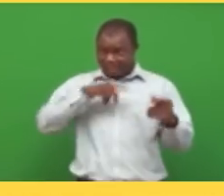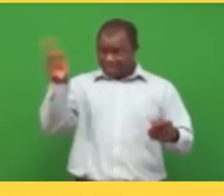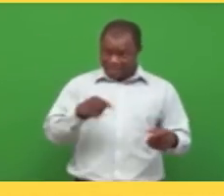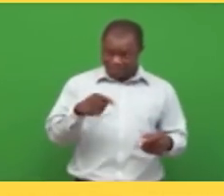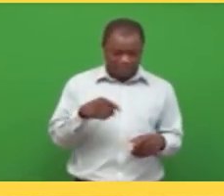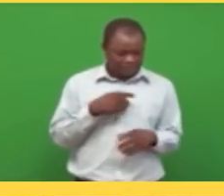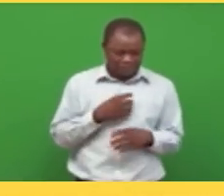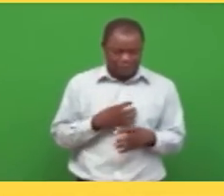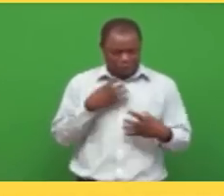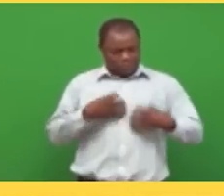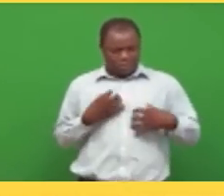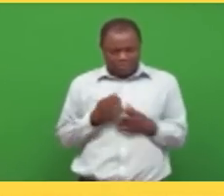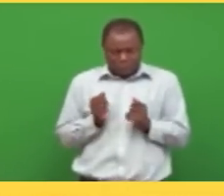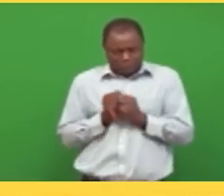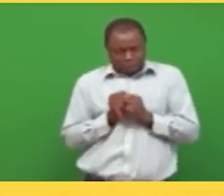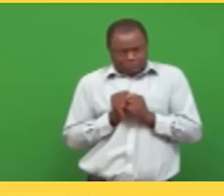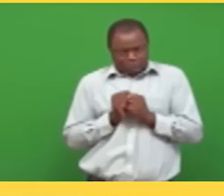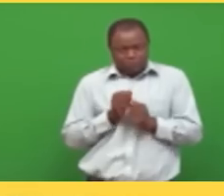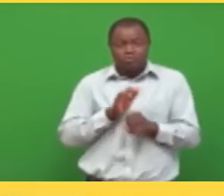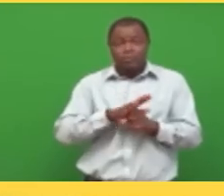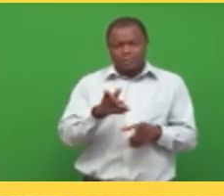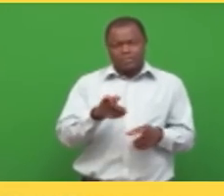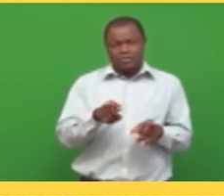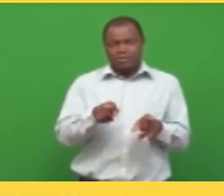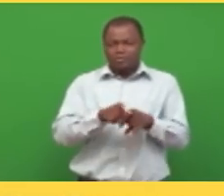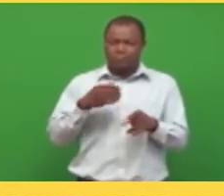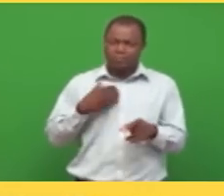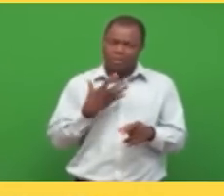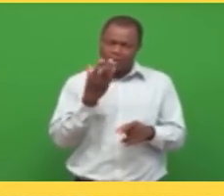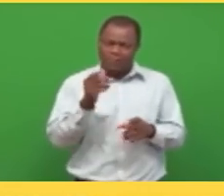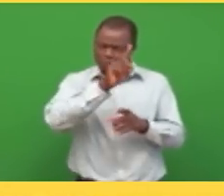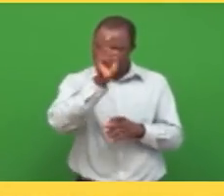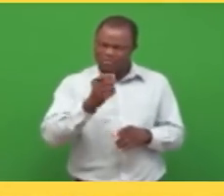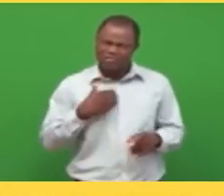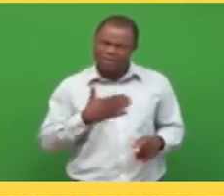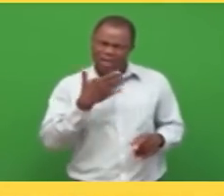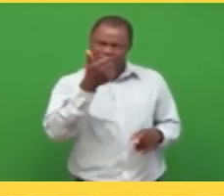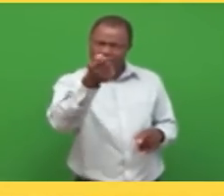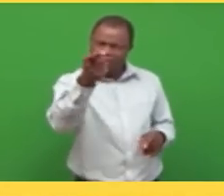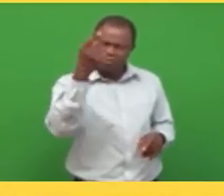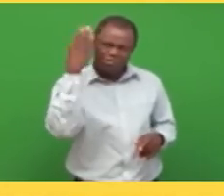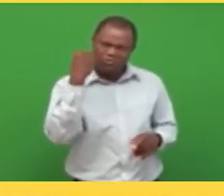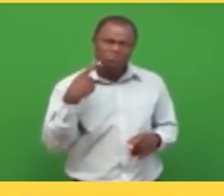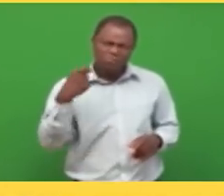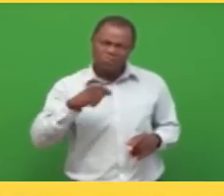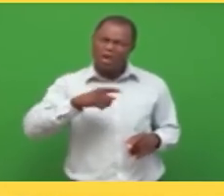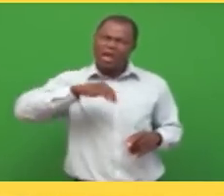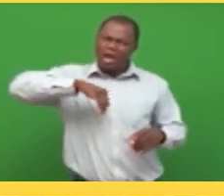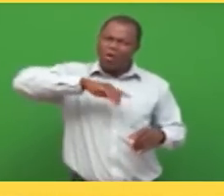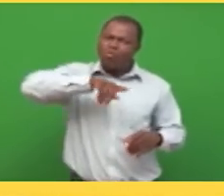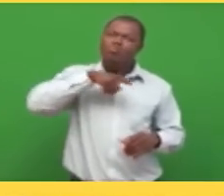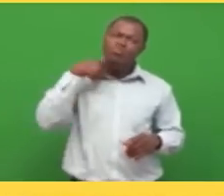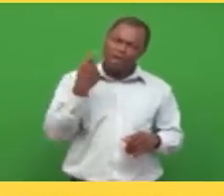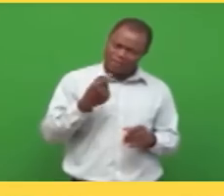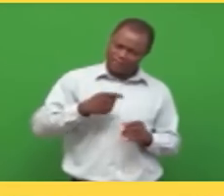kakanaka kana kakuchengeterwa zvakanaka. Isiri kuuya nawo uri mubvunzo ichokwadi here kuti hama dzevakadzi dzinobatwa zvakanaka kupfuura